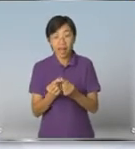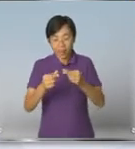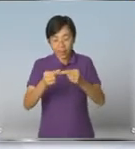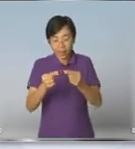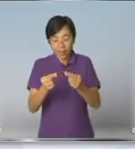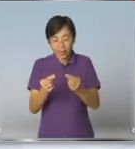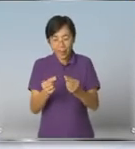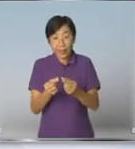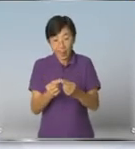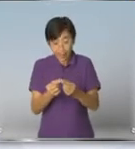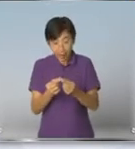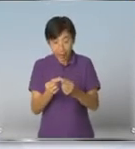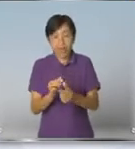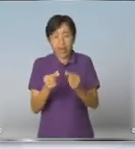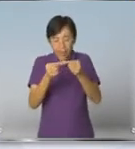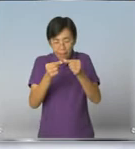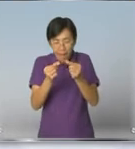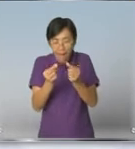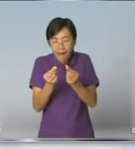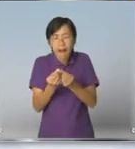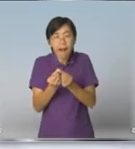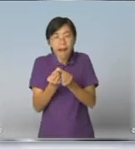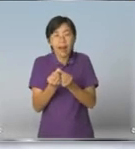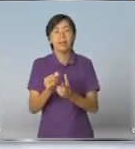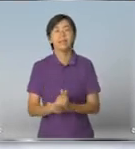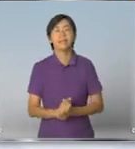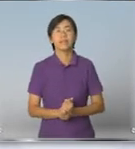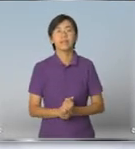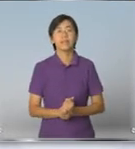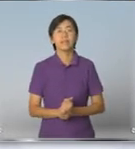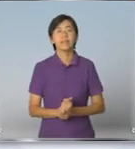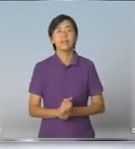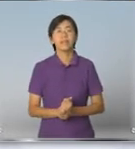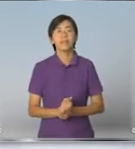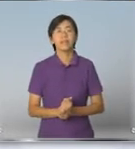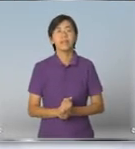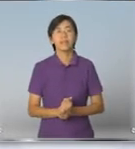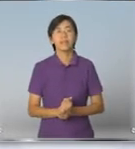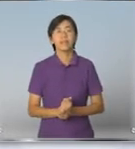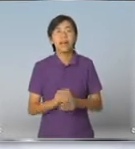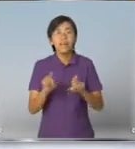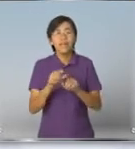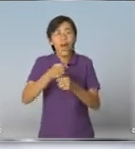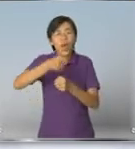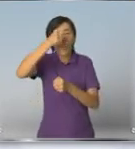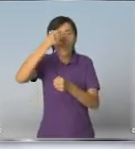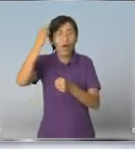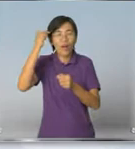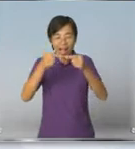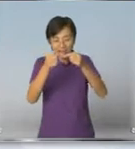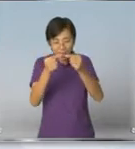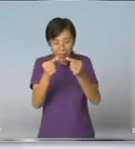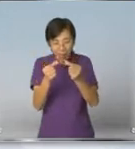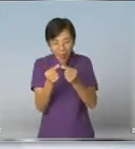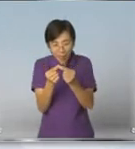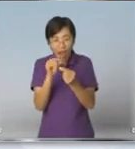ด้านรอบนอกค่ะก็จะบางนะคะ อ๋อถ้าเป็นจานบินนะครับ เป็นรหัสลักษณะจานบินหรือร่มก็ได้แล้วแต